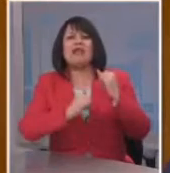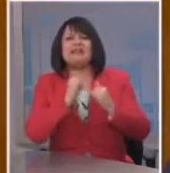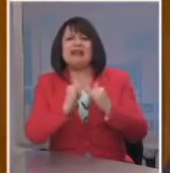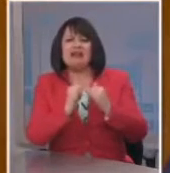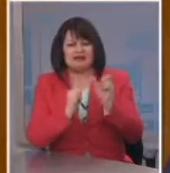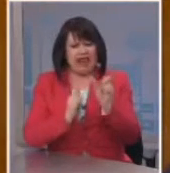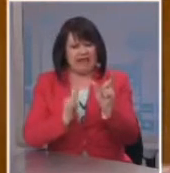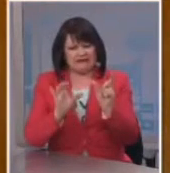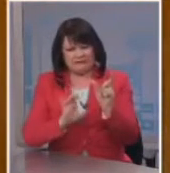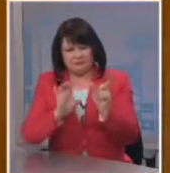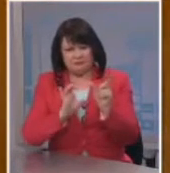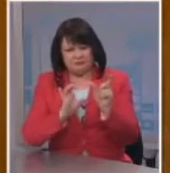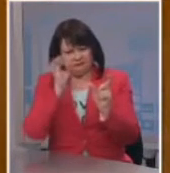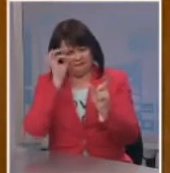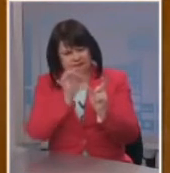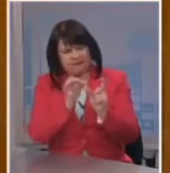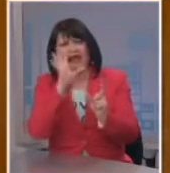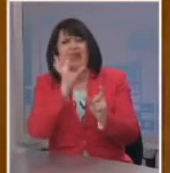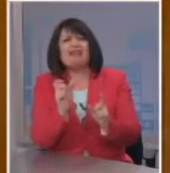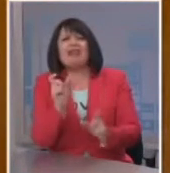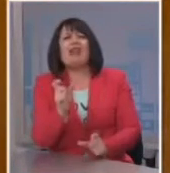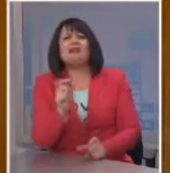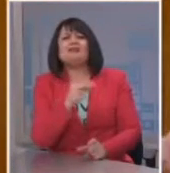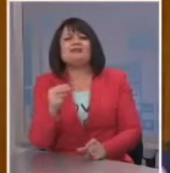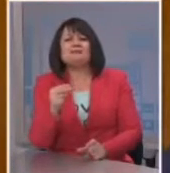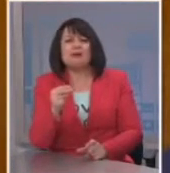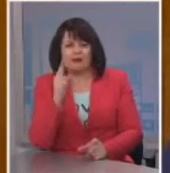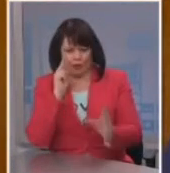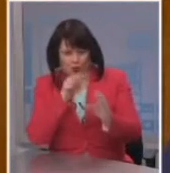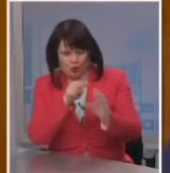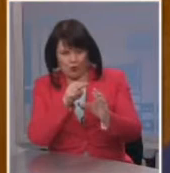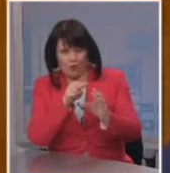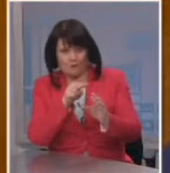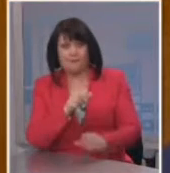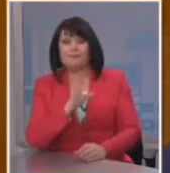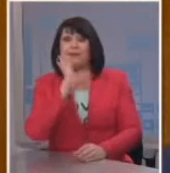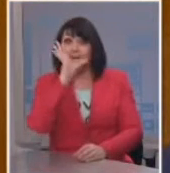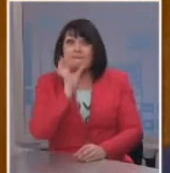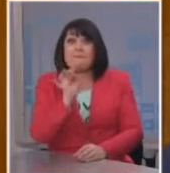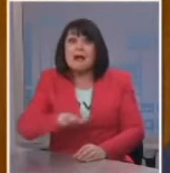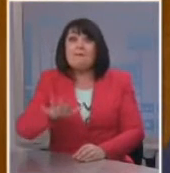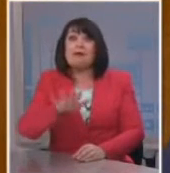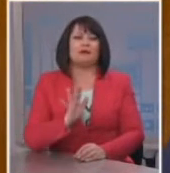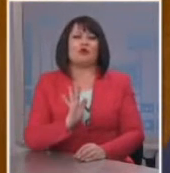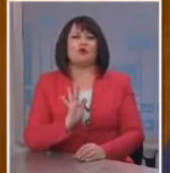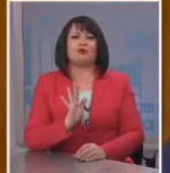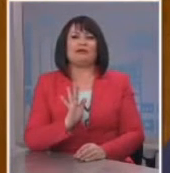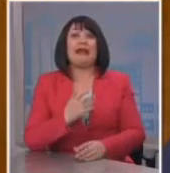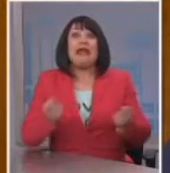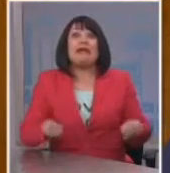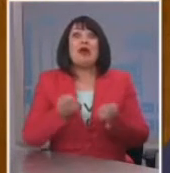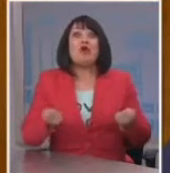αλήθεια. Και είδα, κύριε Μητσοτάκη, ότι αλήθεια σημαίνει η πραγματικότητα ενός